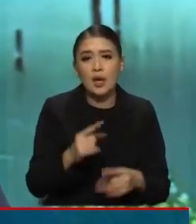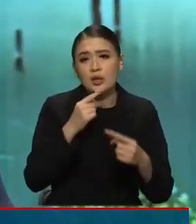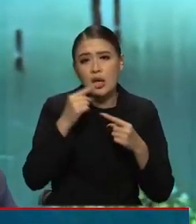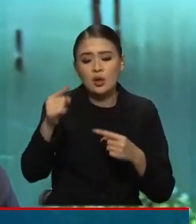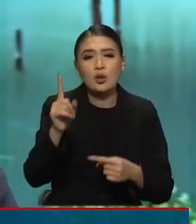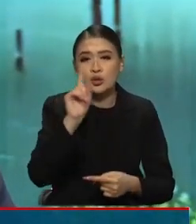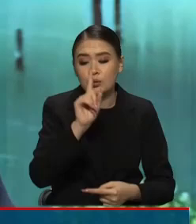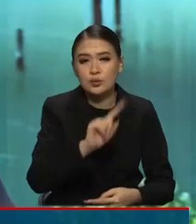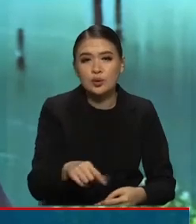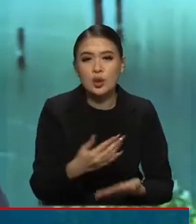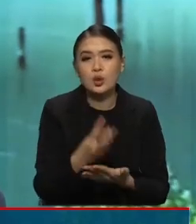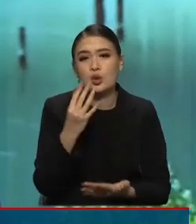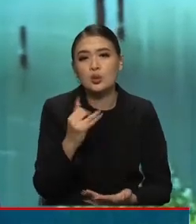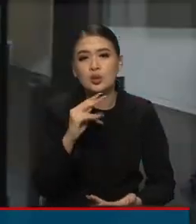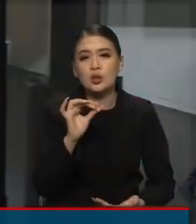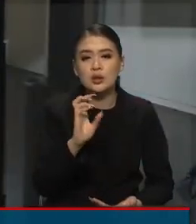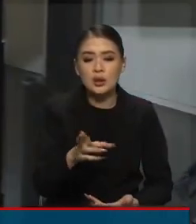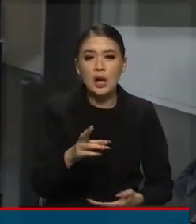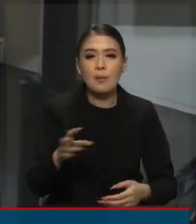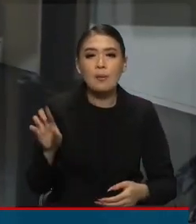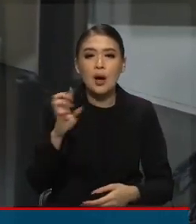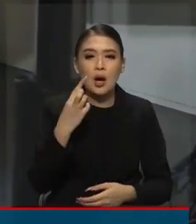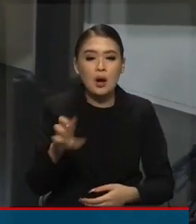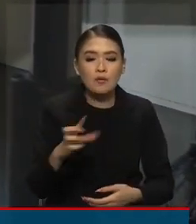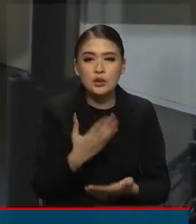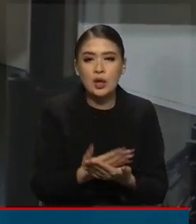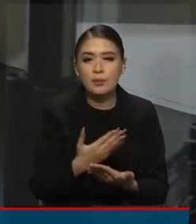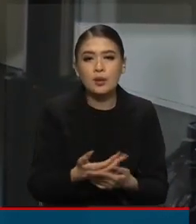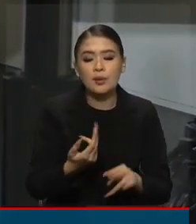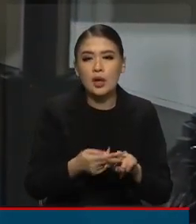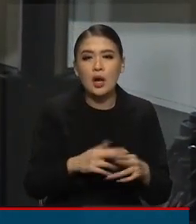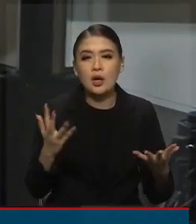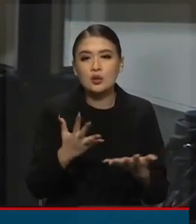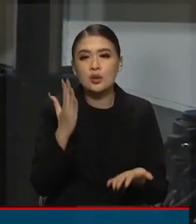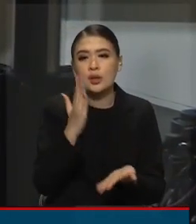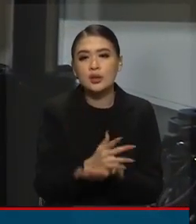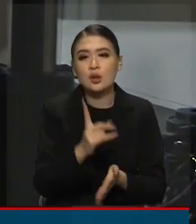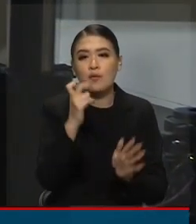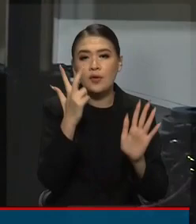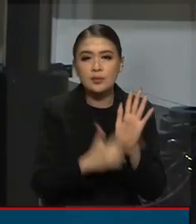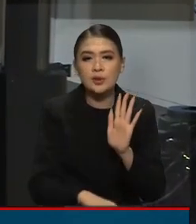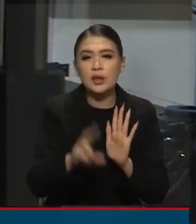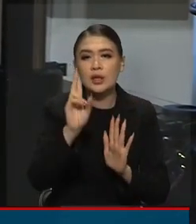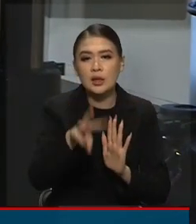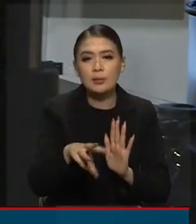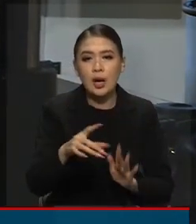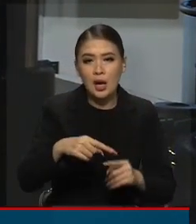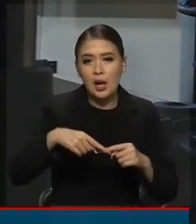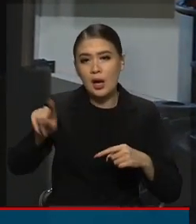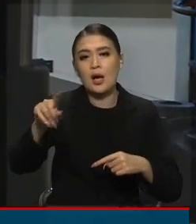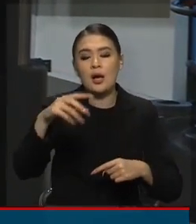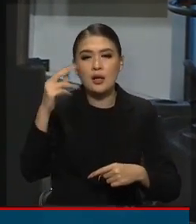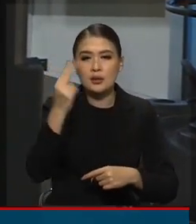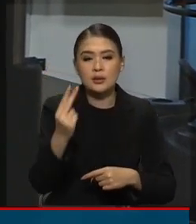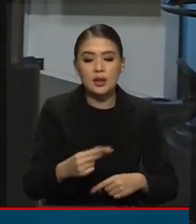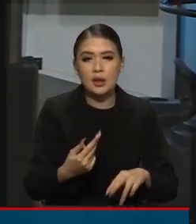будем брать, будем наш Щучинский боровой. Наш Боровой, да, который находится 180 километров от Астаны. Астана —